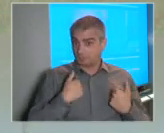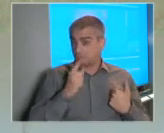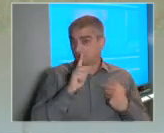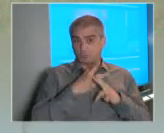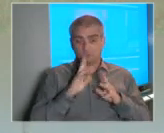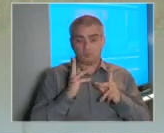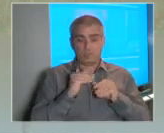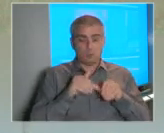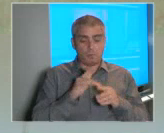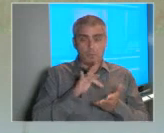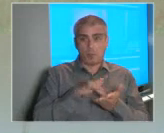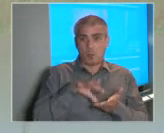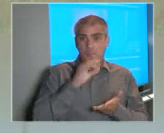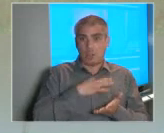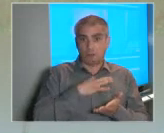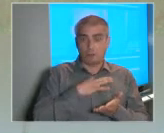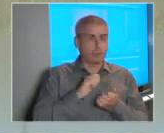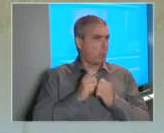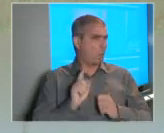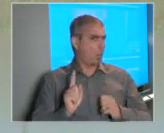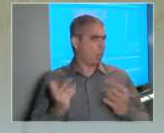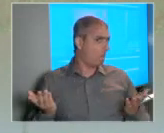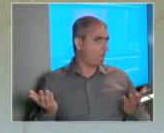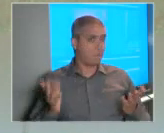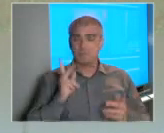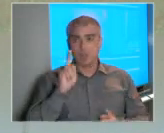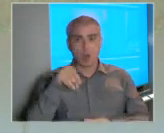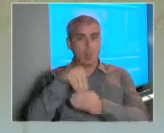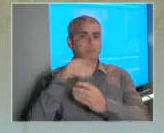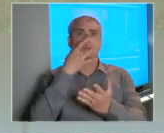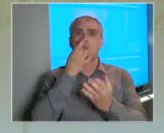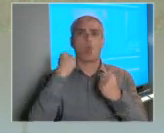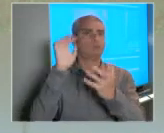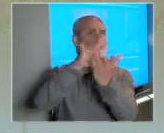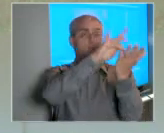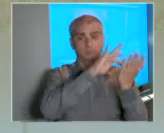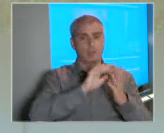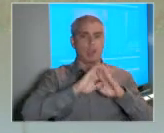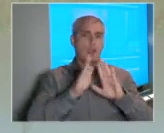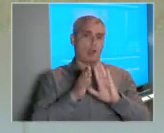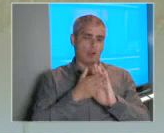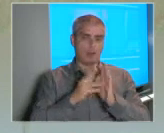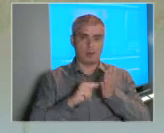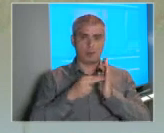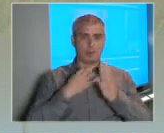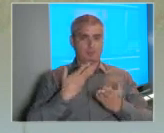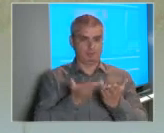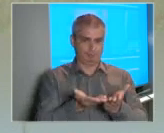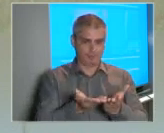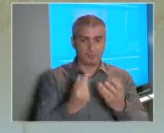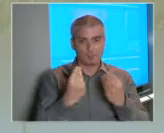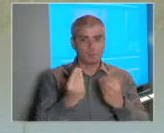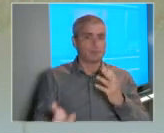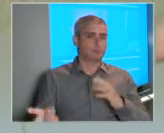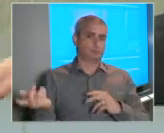רק מוגבלים למקום הבחירה שלנו, או לא, מי כן יכול להצביע בכל מקום? הכל בתוכנית שלפנינו. עוד מעט